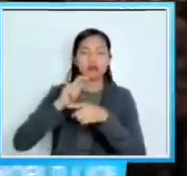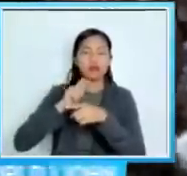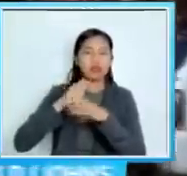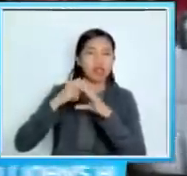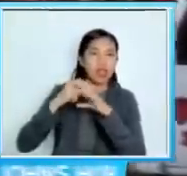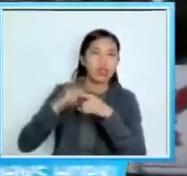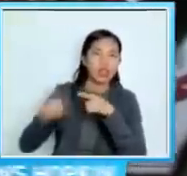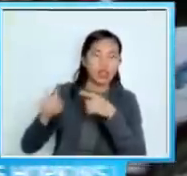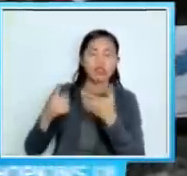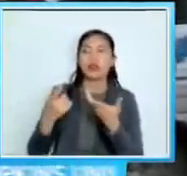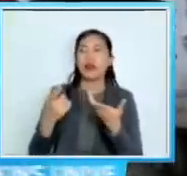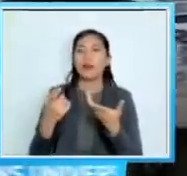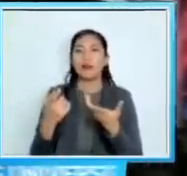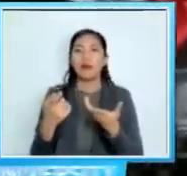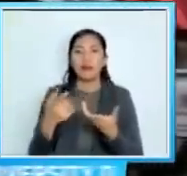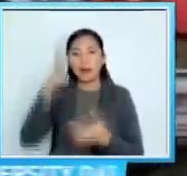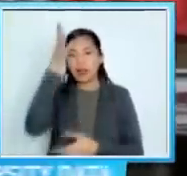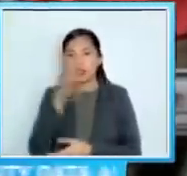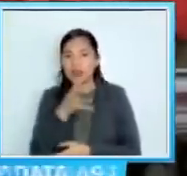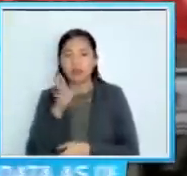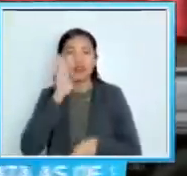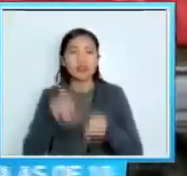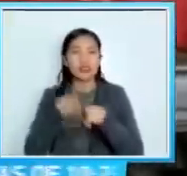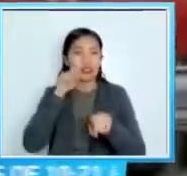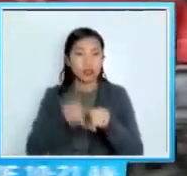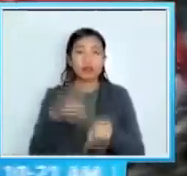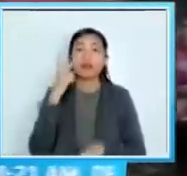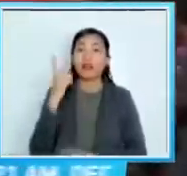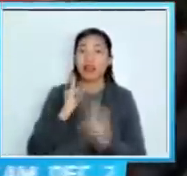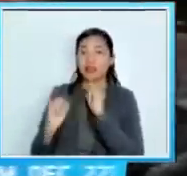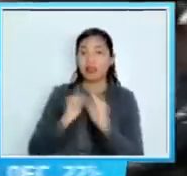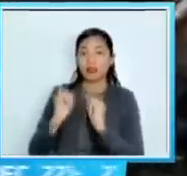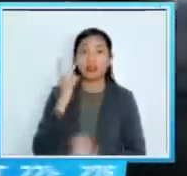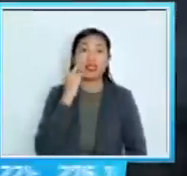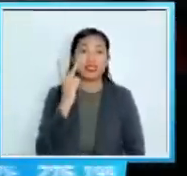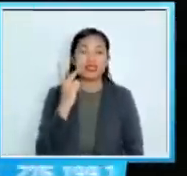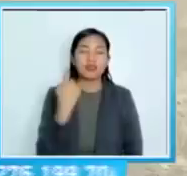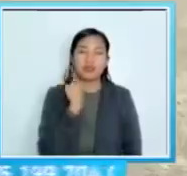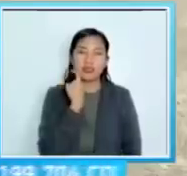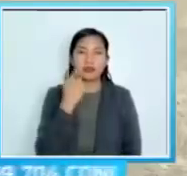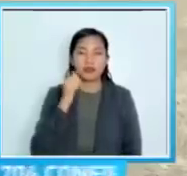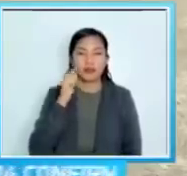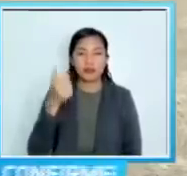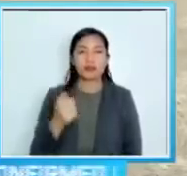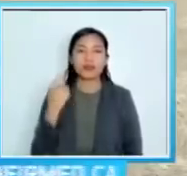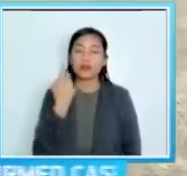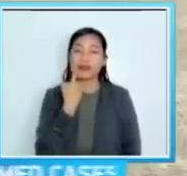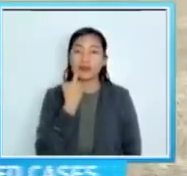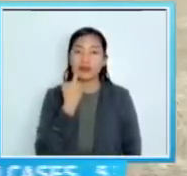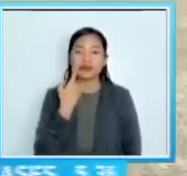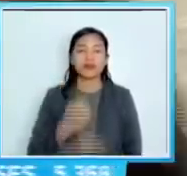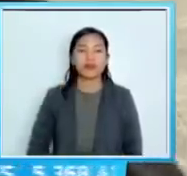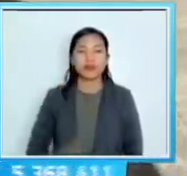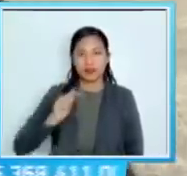na bahagi rin ng Surigao del Norte. Pakinggan po natin yung kanyang panalangin at pahayag. Sana safe lang yung pamilya